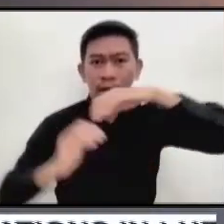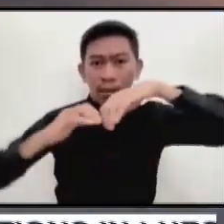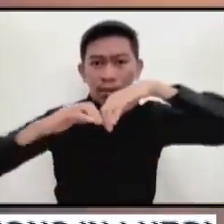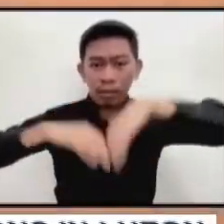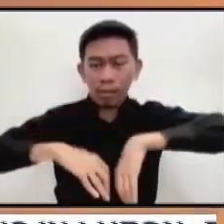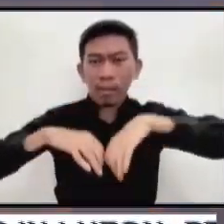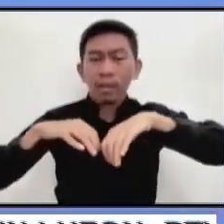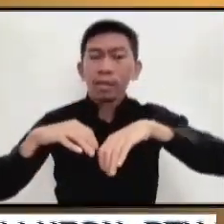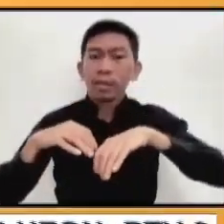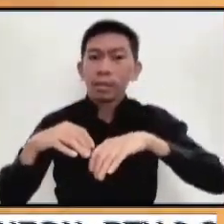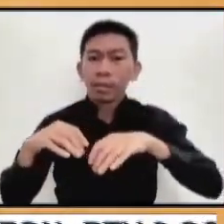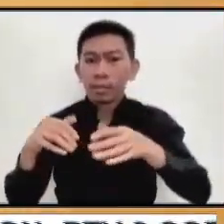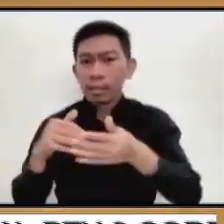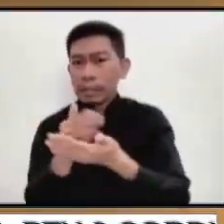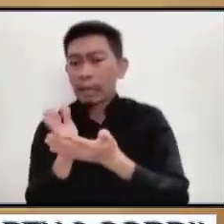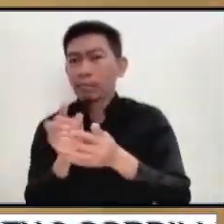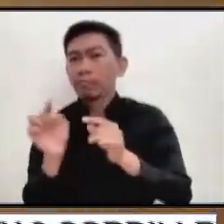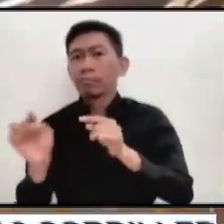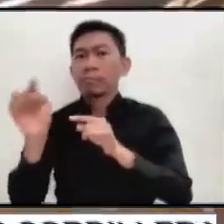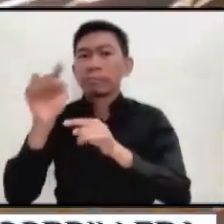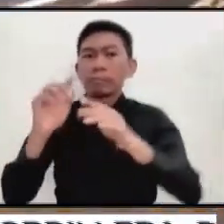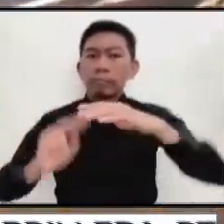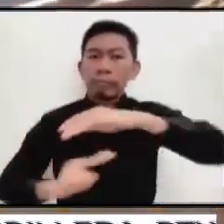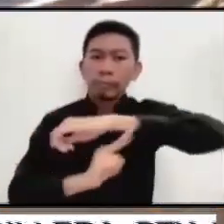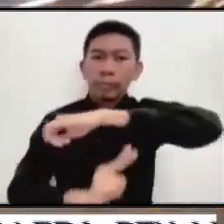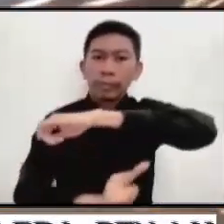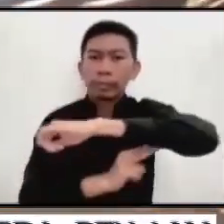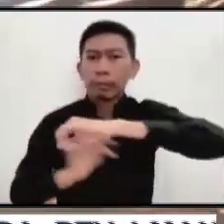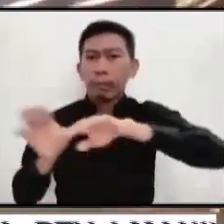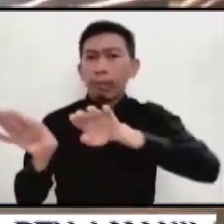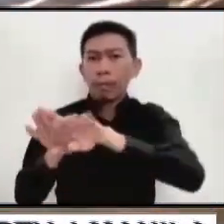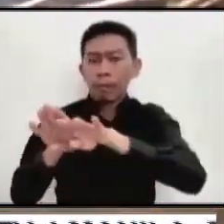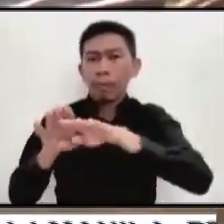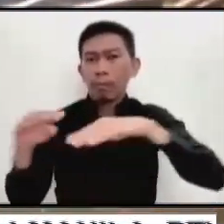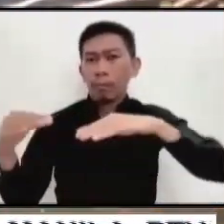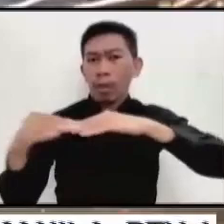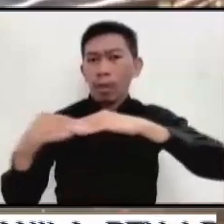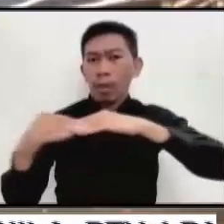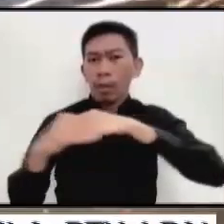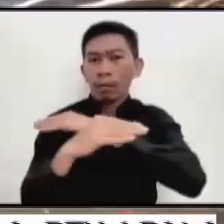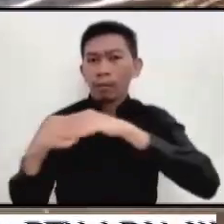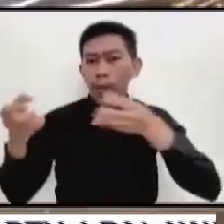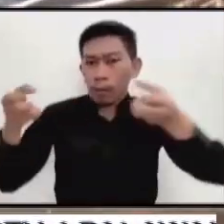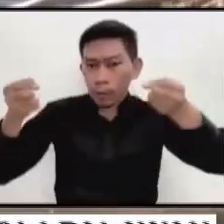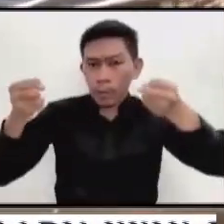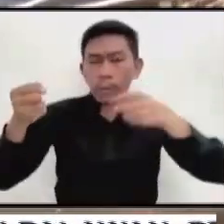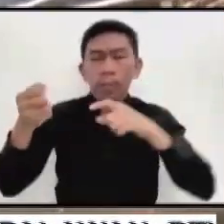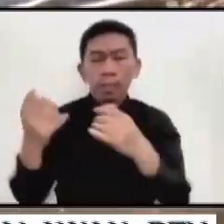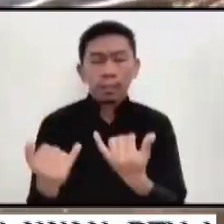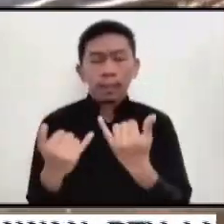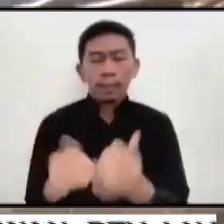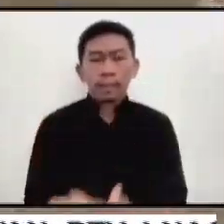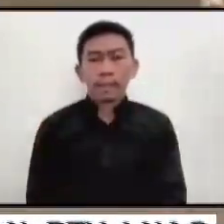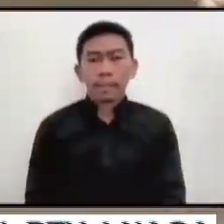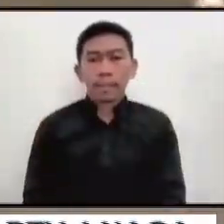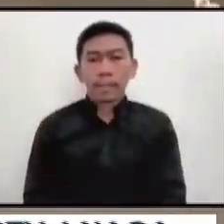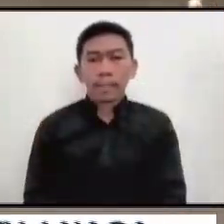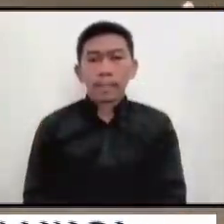bridges din po ay hindi na pinapadaanan ng mga vehicles. So yun po ang